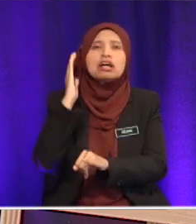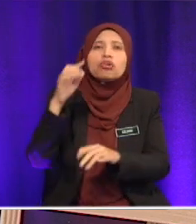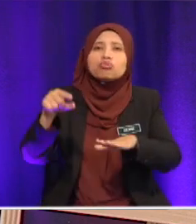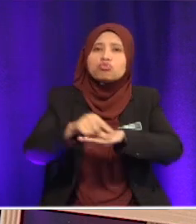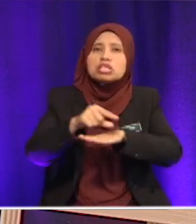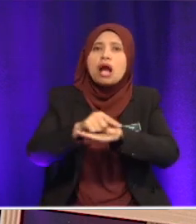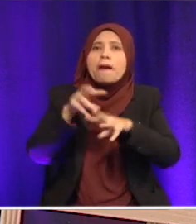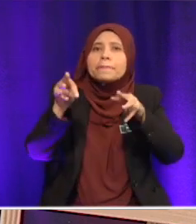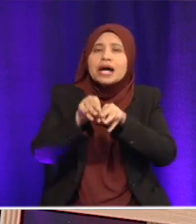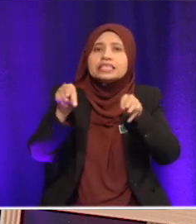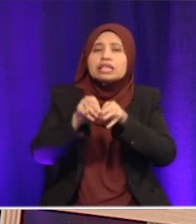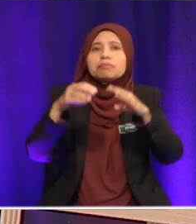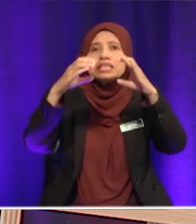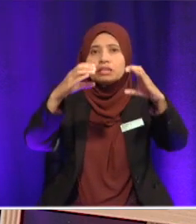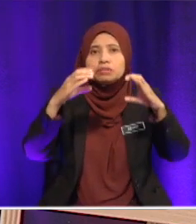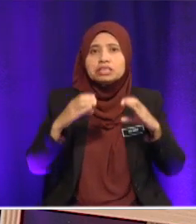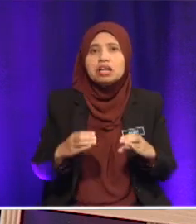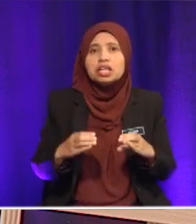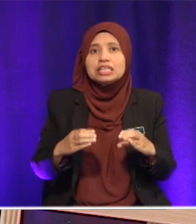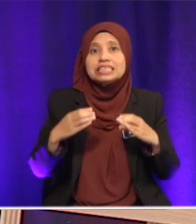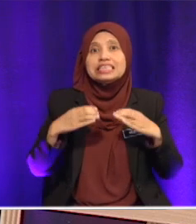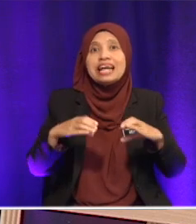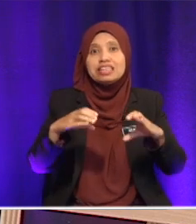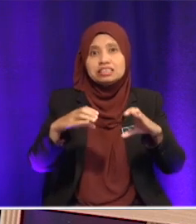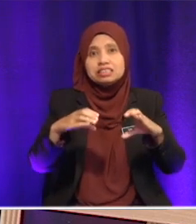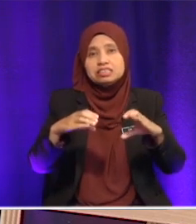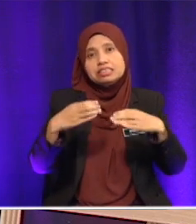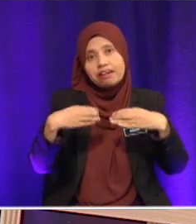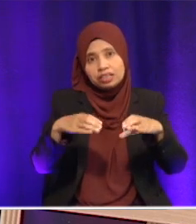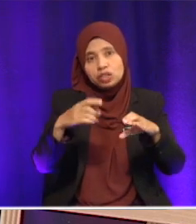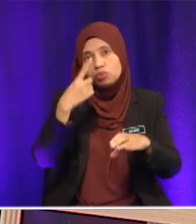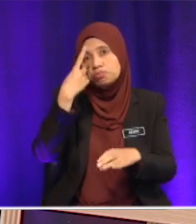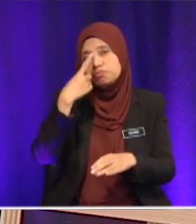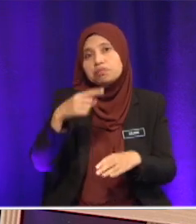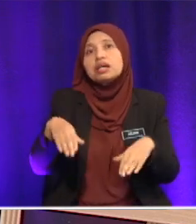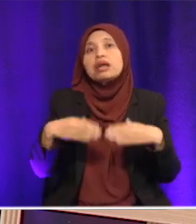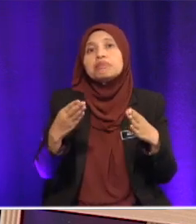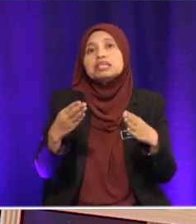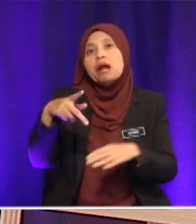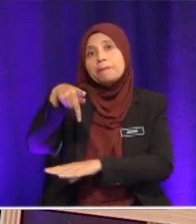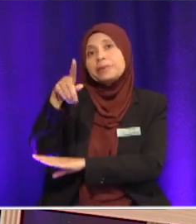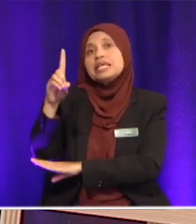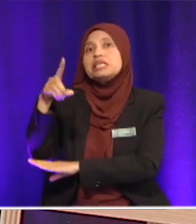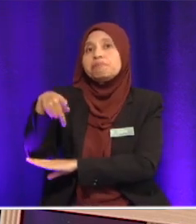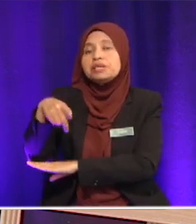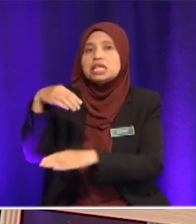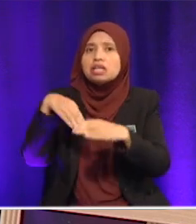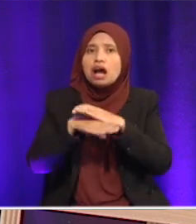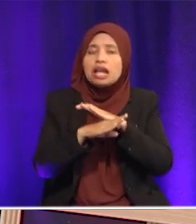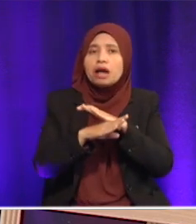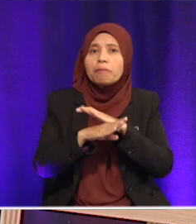untuk memastikan tak keseluruhan itu berbagai yang mereka lakukan